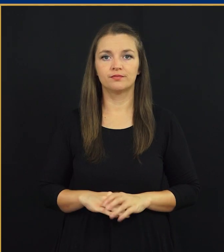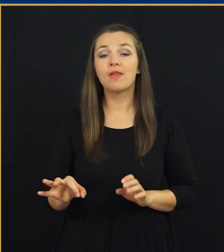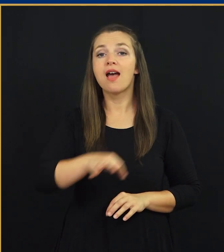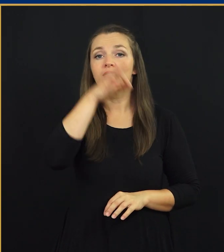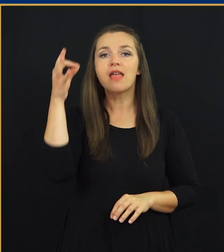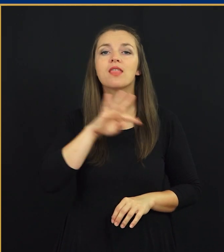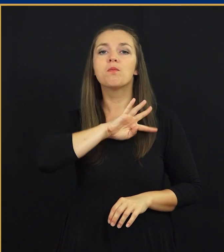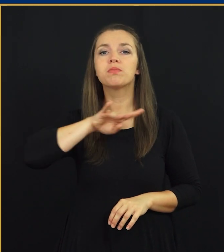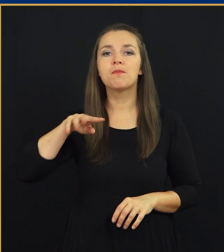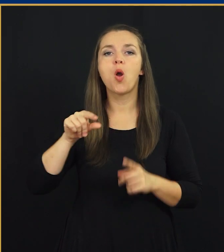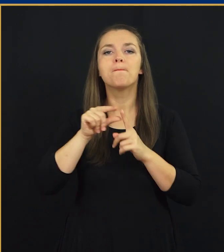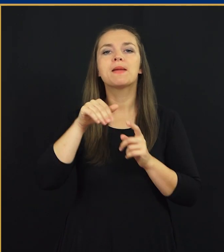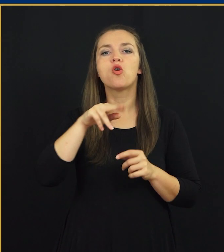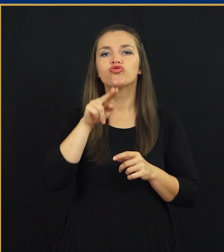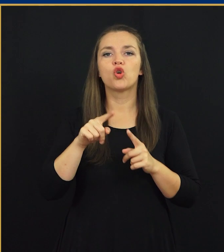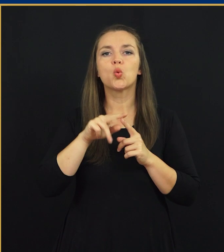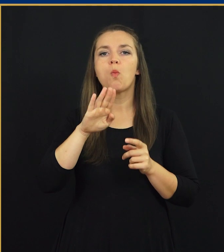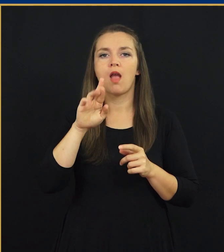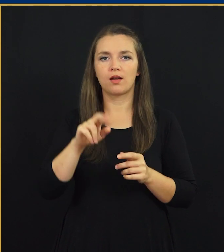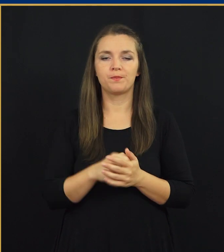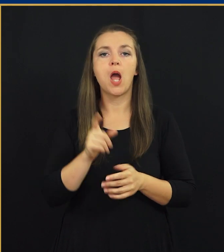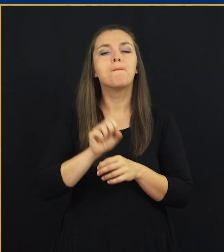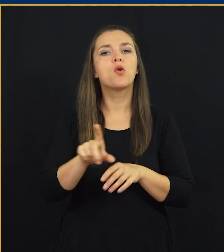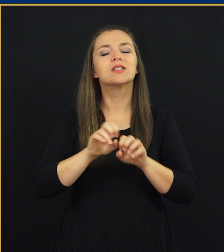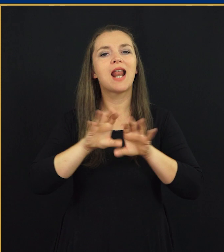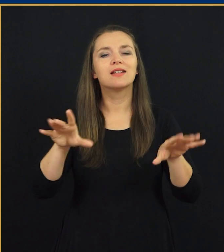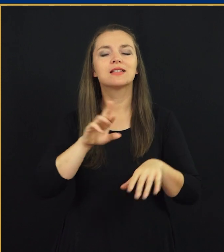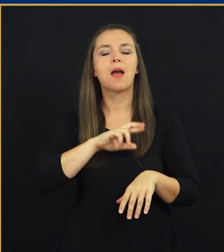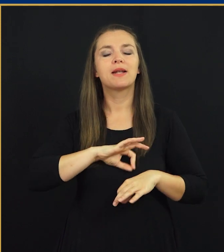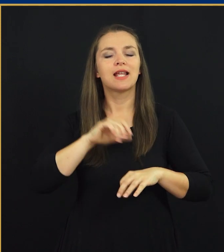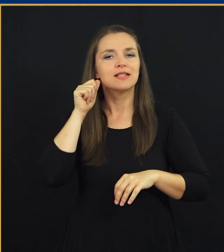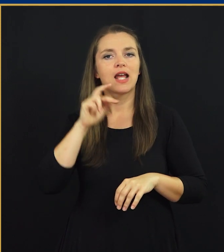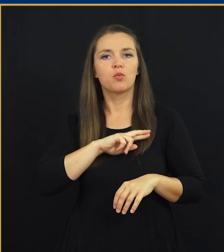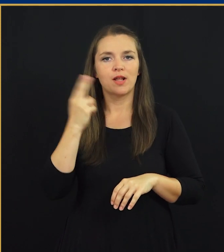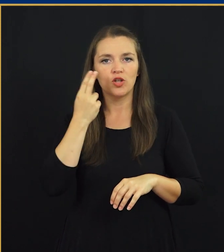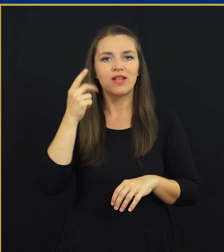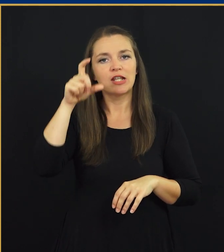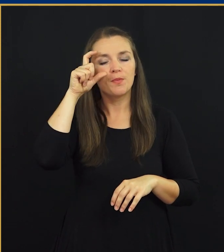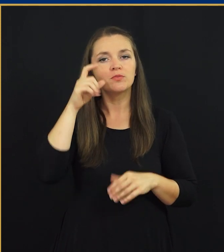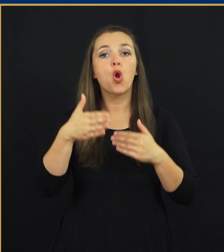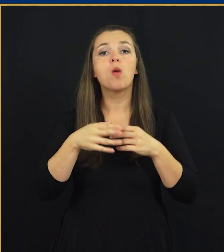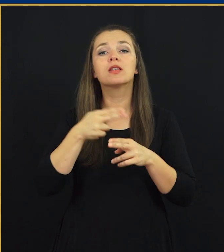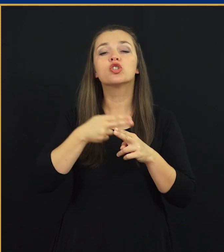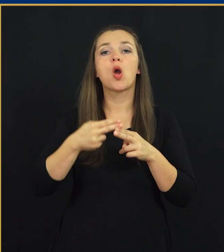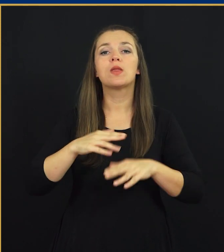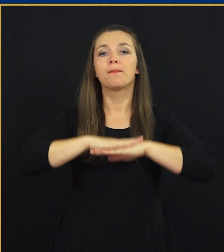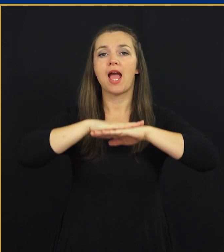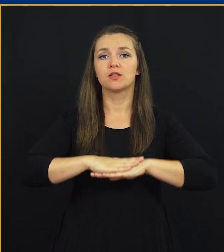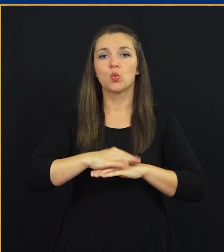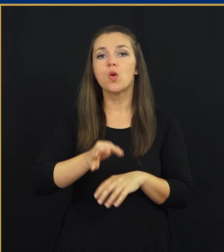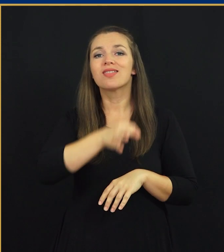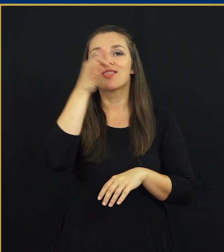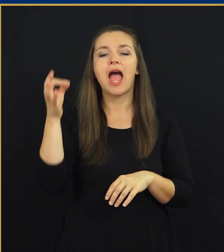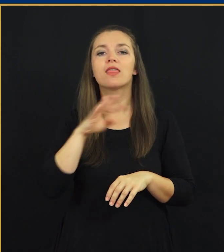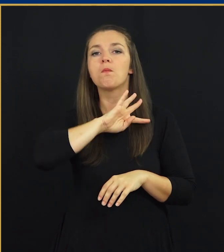Dan Primoža Trubarja. Poslanica predsednice Republike Slovenije Nataše Pirc Musar ob državnem prazniku,